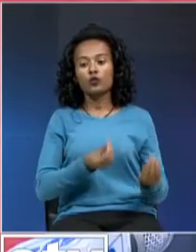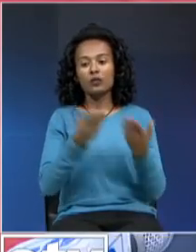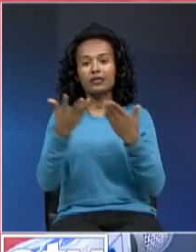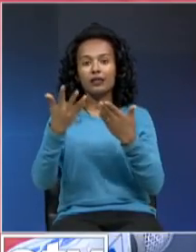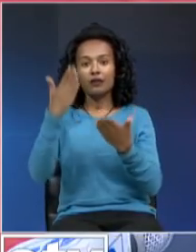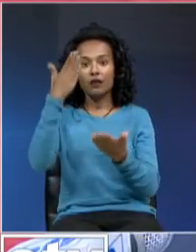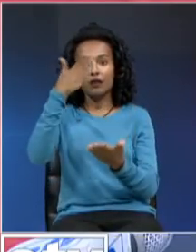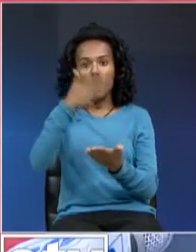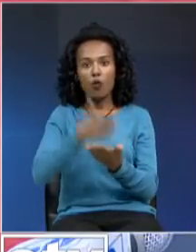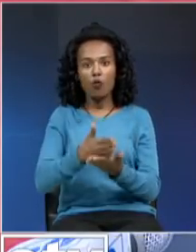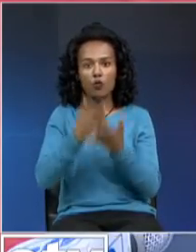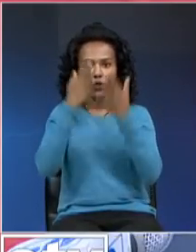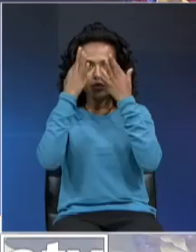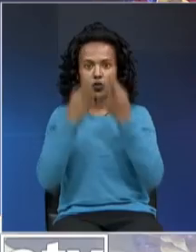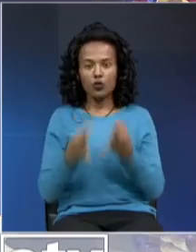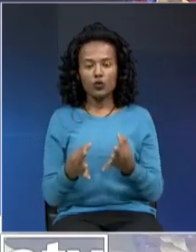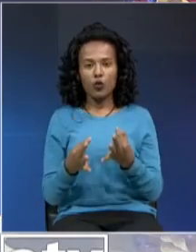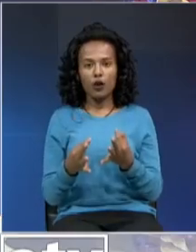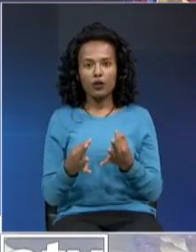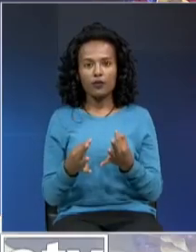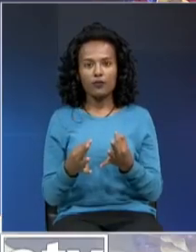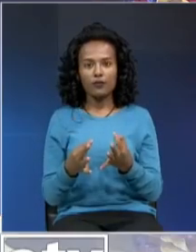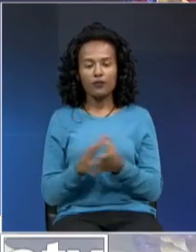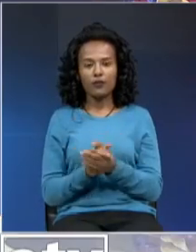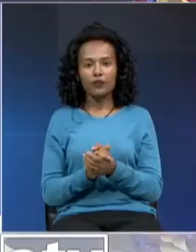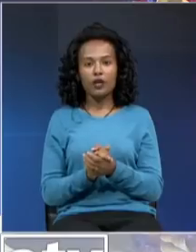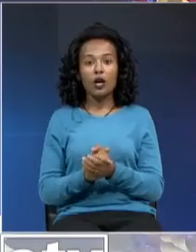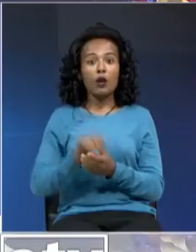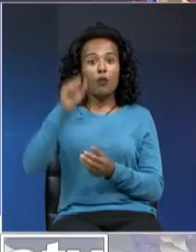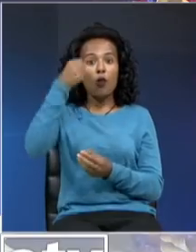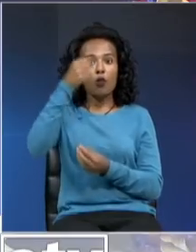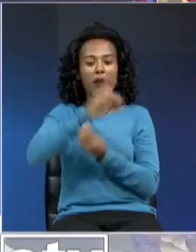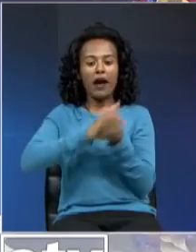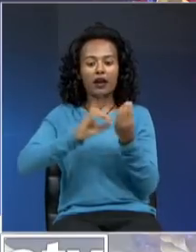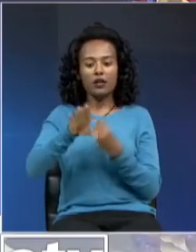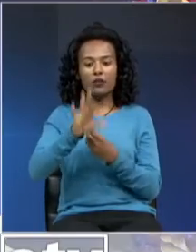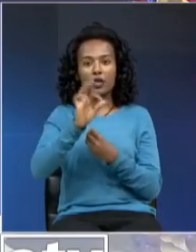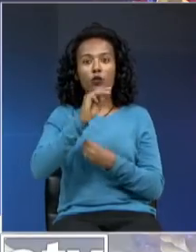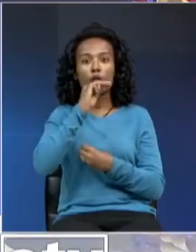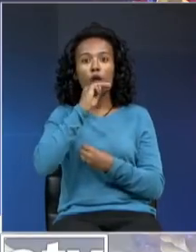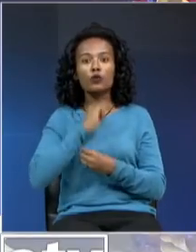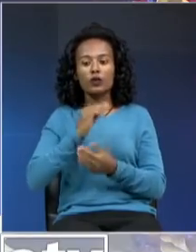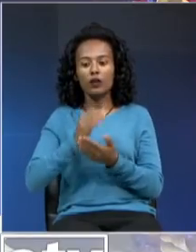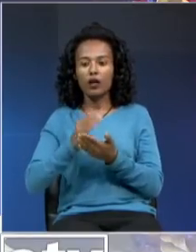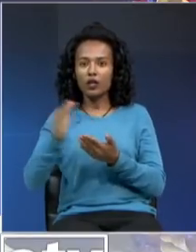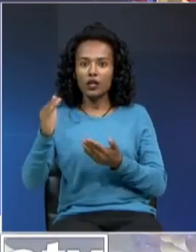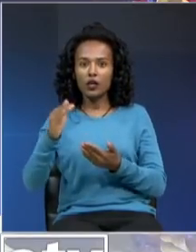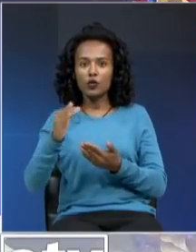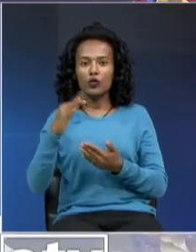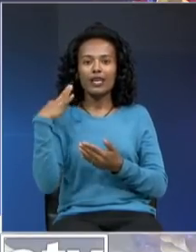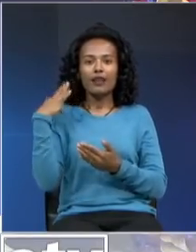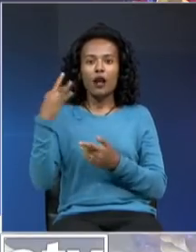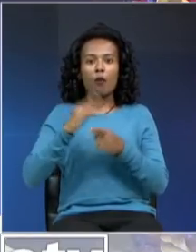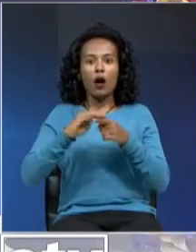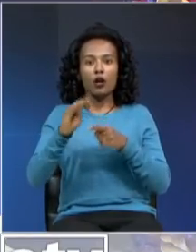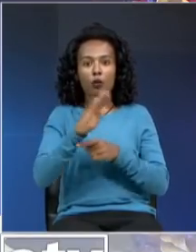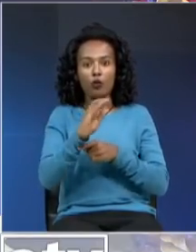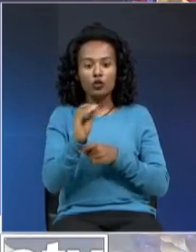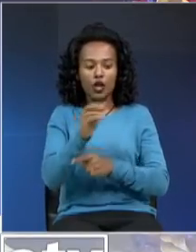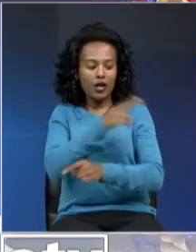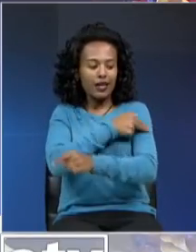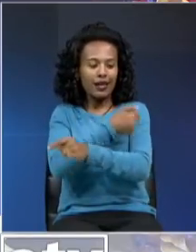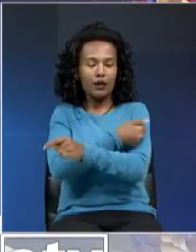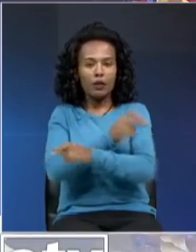እንዲያቆሙ ተወስኗል ማለት ነው። በኦሮሚያ ክልል የሚገኙ በጡረታ የተገለሉ የጤና ባለሙያዎችና